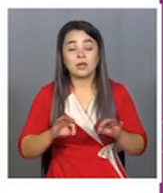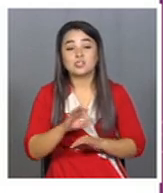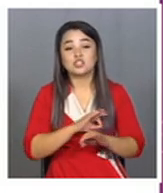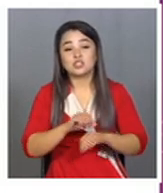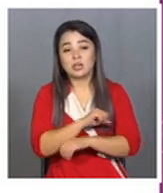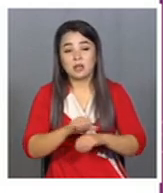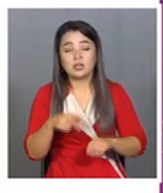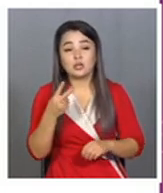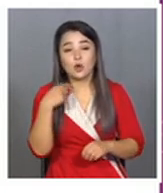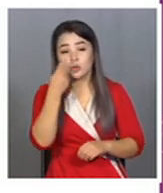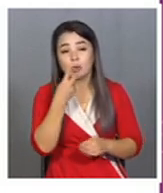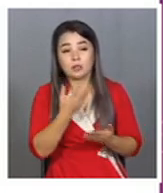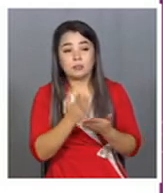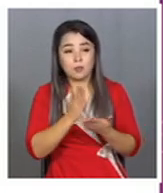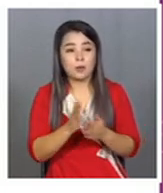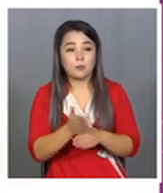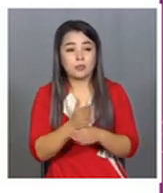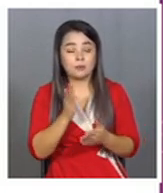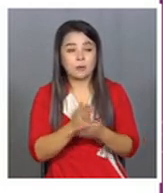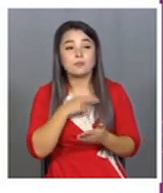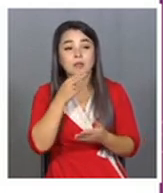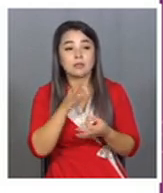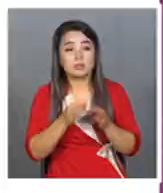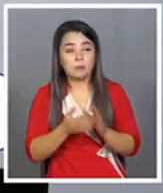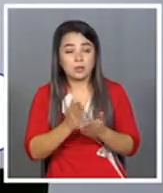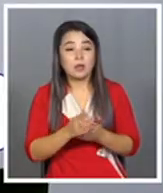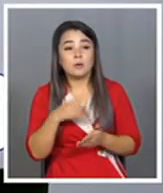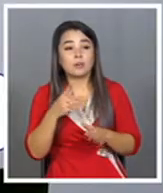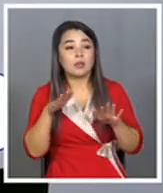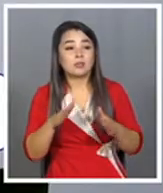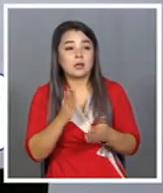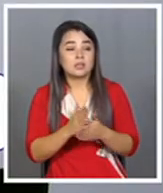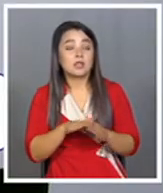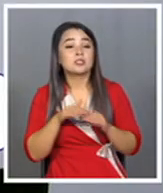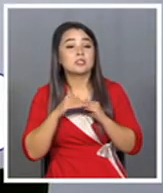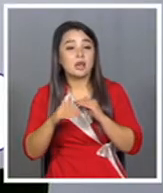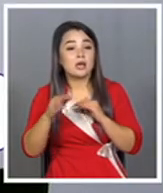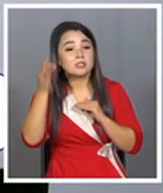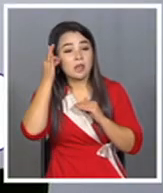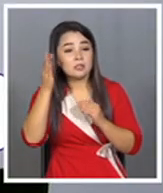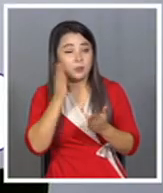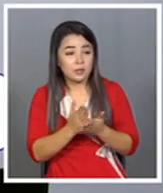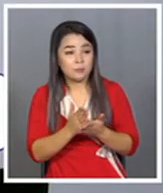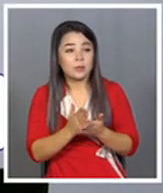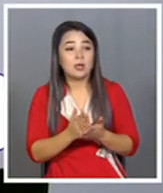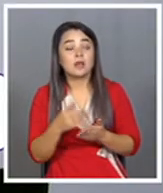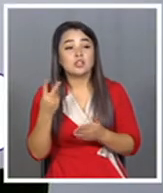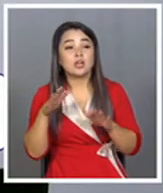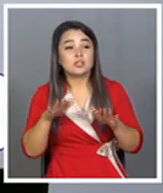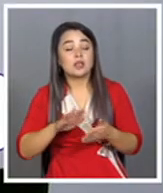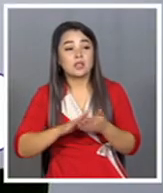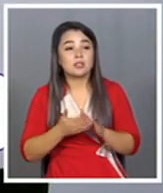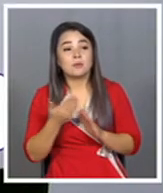Шекаралар екі түрлі болып берілген, байқап қарасаңыз. Бір жерлерде ол теп-тегіс. Е, балалар? Ал екінші